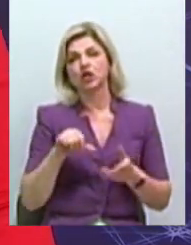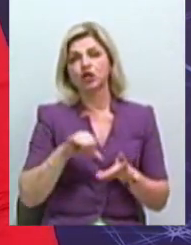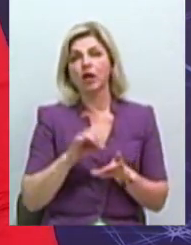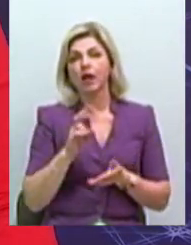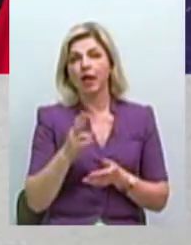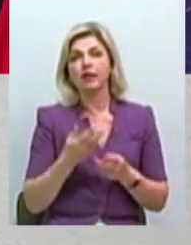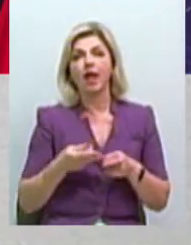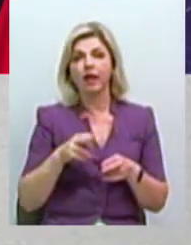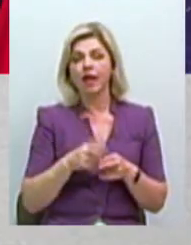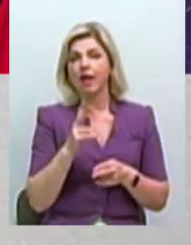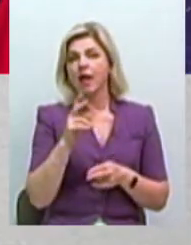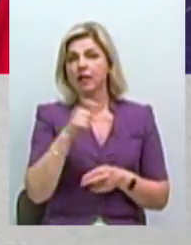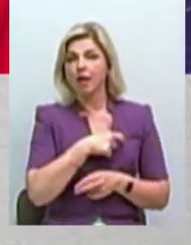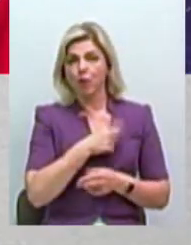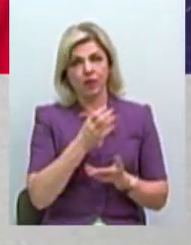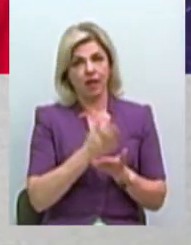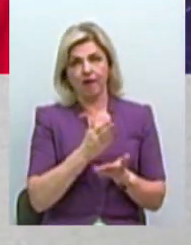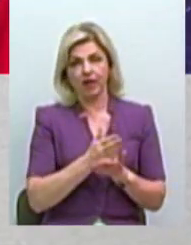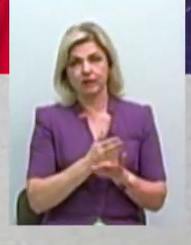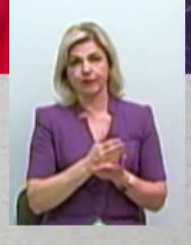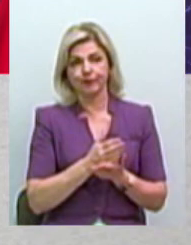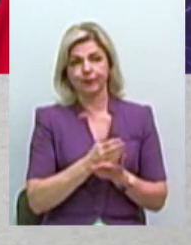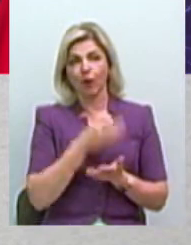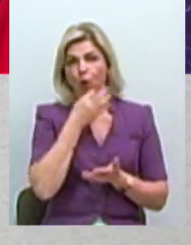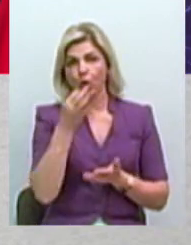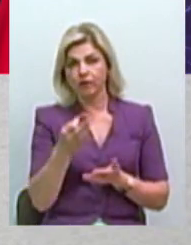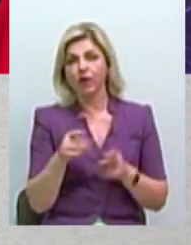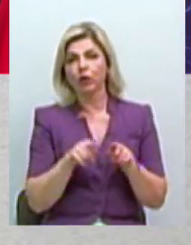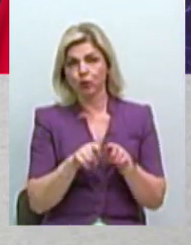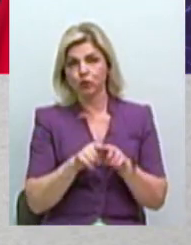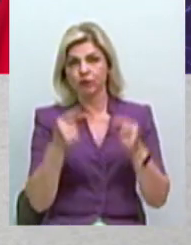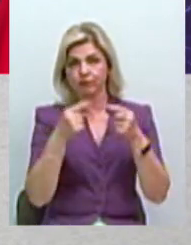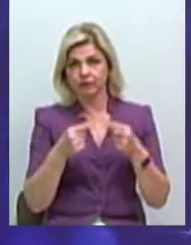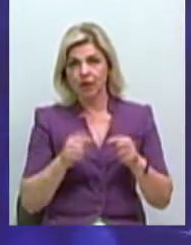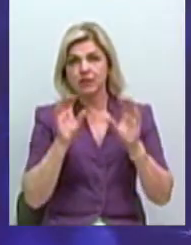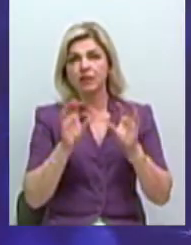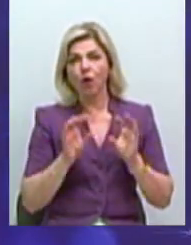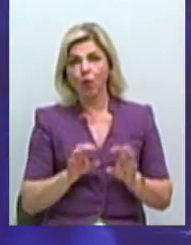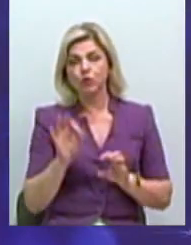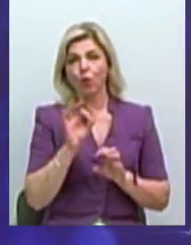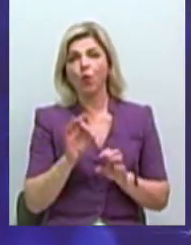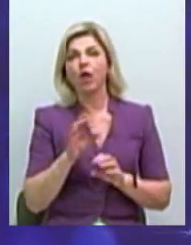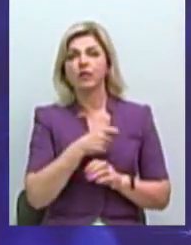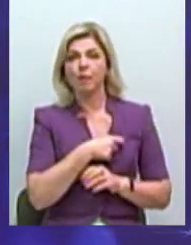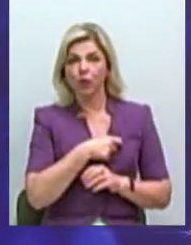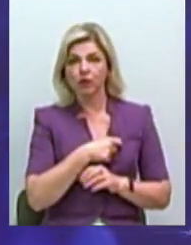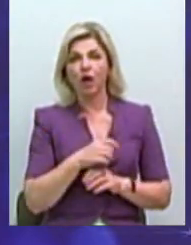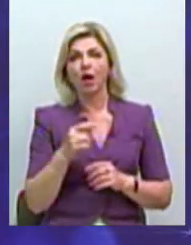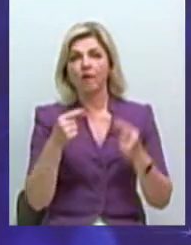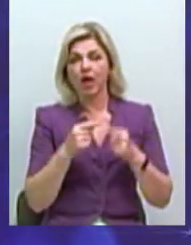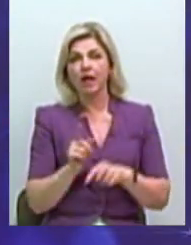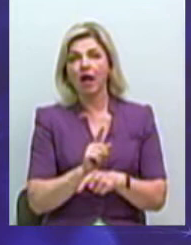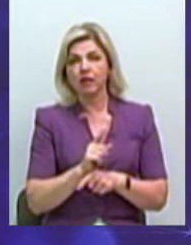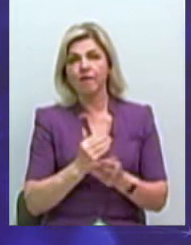яких він не є? Знову ж таки, відповідно до статусу закону України про статус народного депутата, відповідно до регламенту Верховної